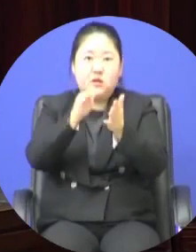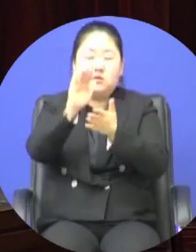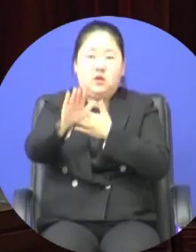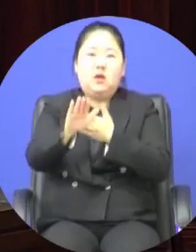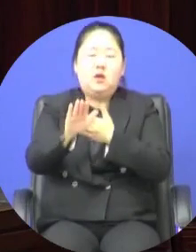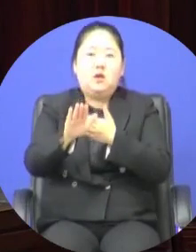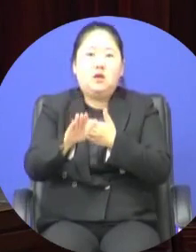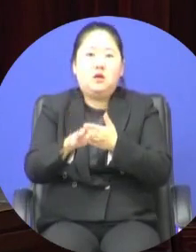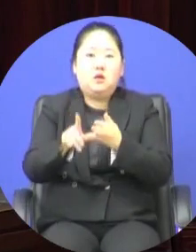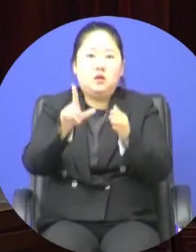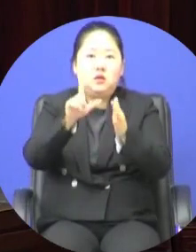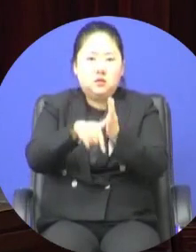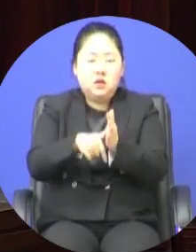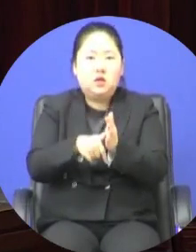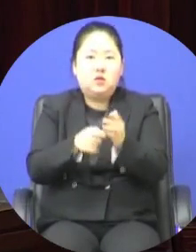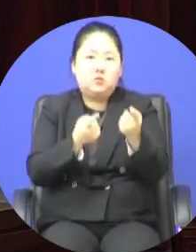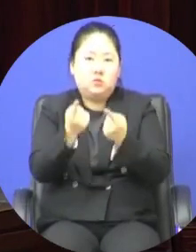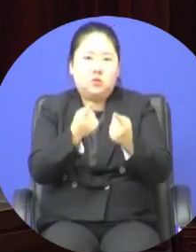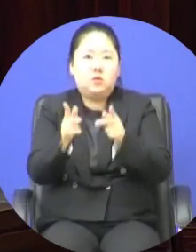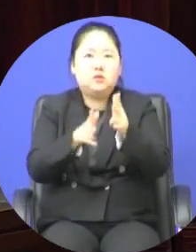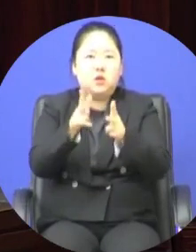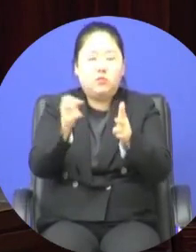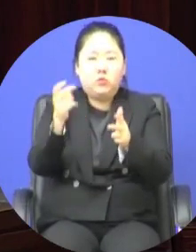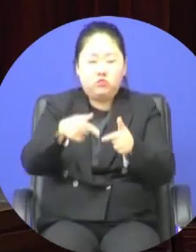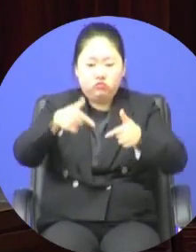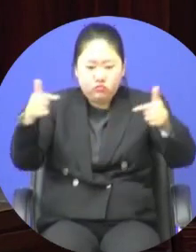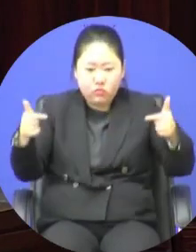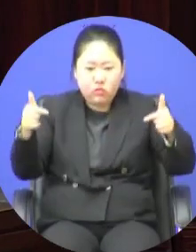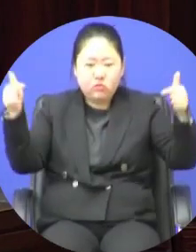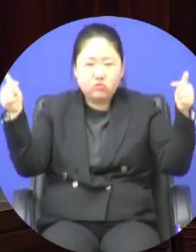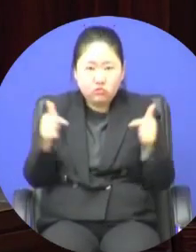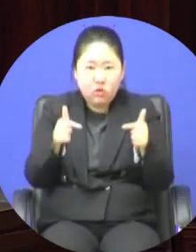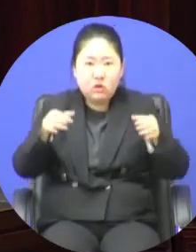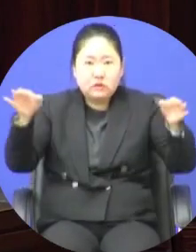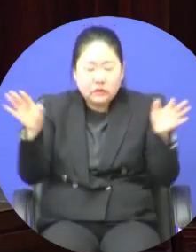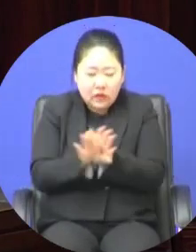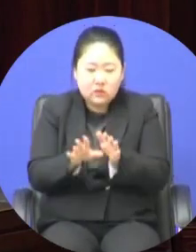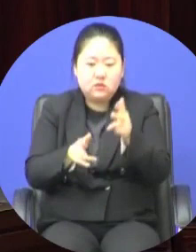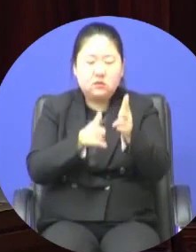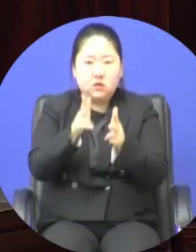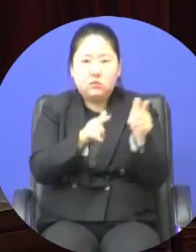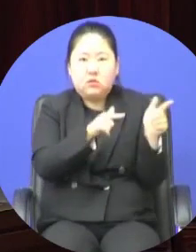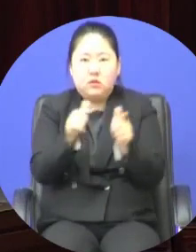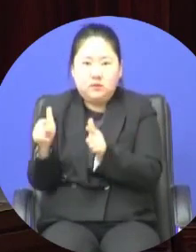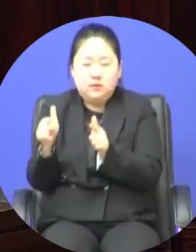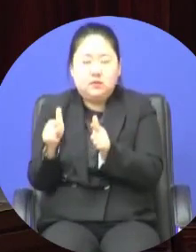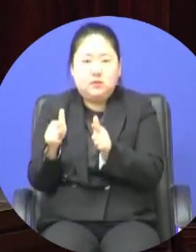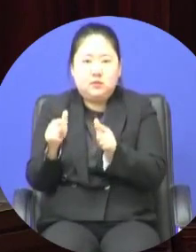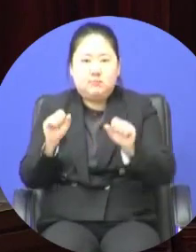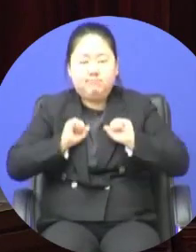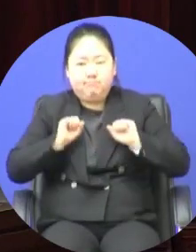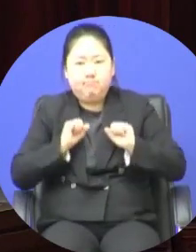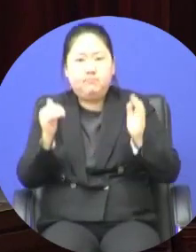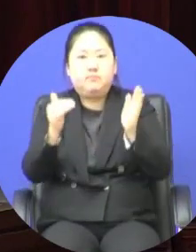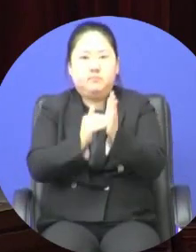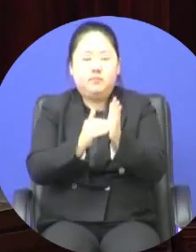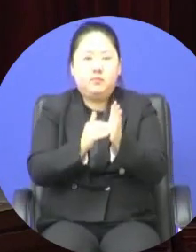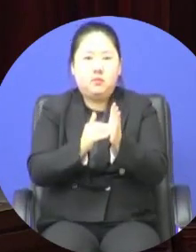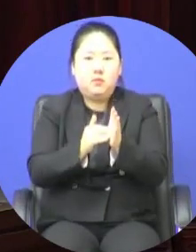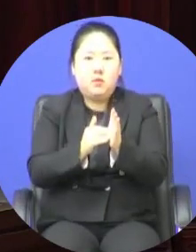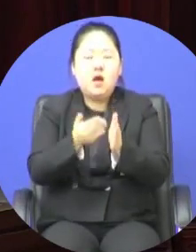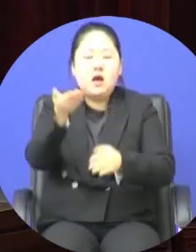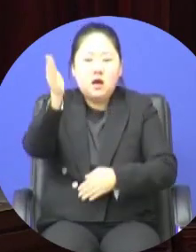시기를 조절할 사업, 축소 또는 확대할 사업, 일몰할 사업을 찾는 일에 천착했습니다. 하지만 최선을